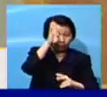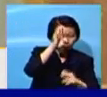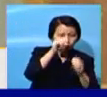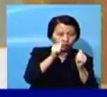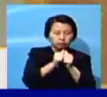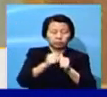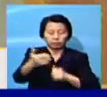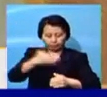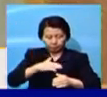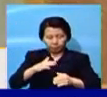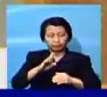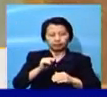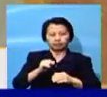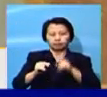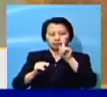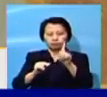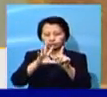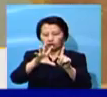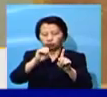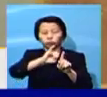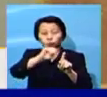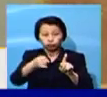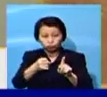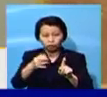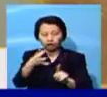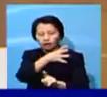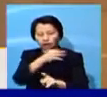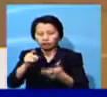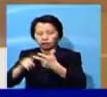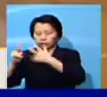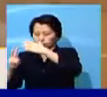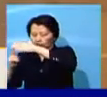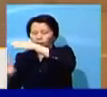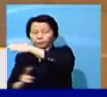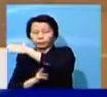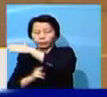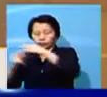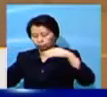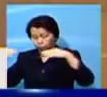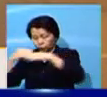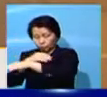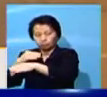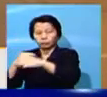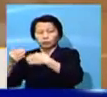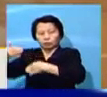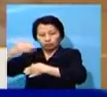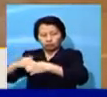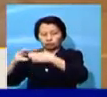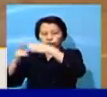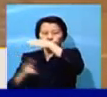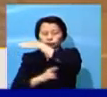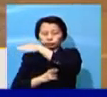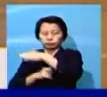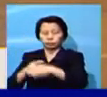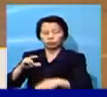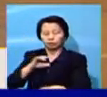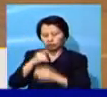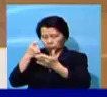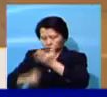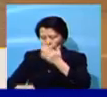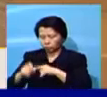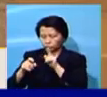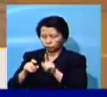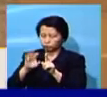palik Bang bernilai rm150 juta serta jambatan berkembar bersebelah jambatan Sultan Yahya Petra bernilai